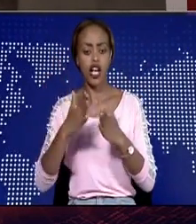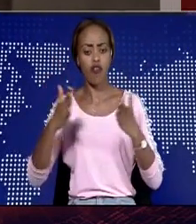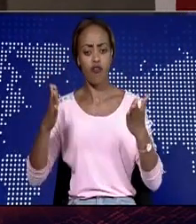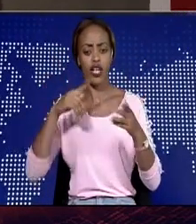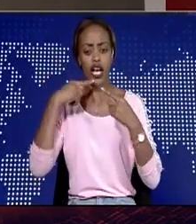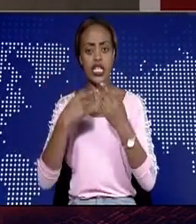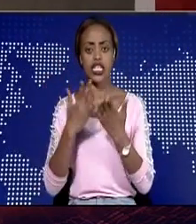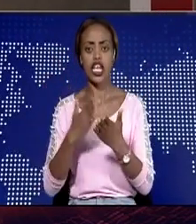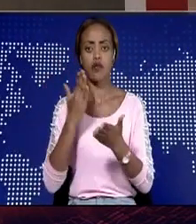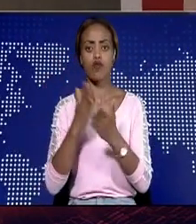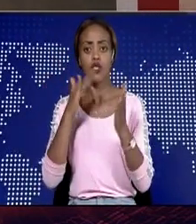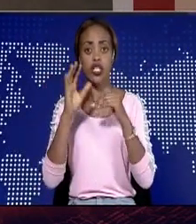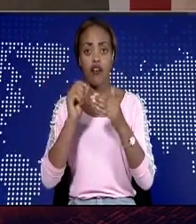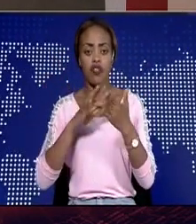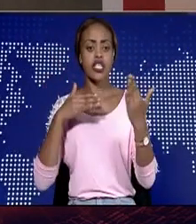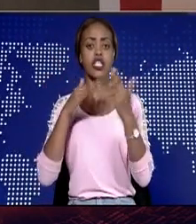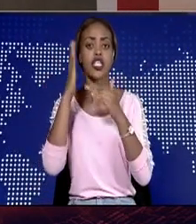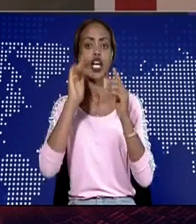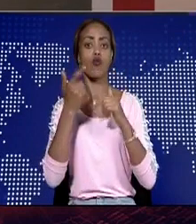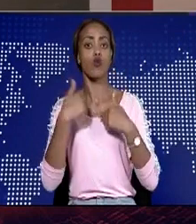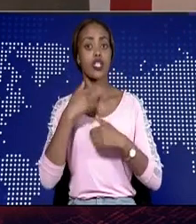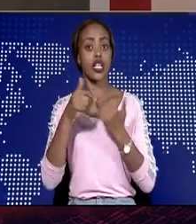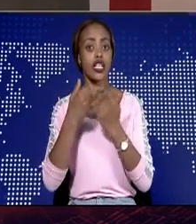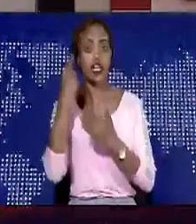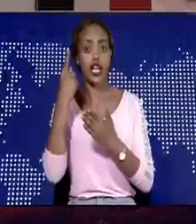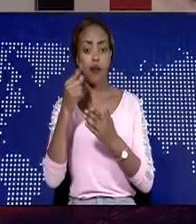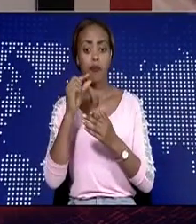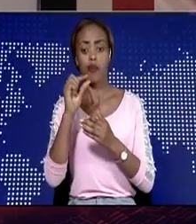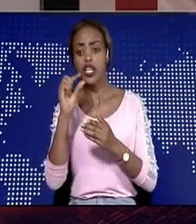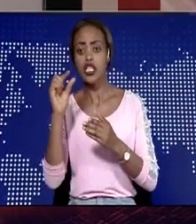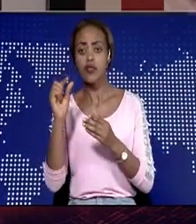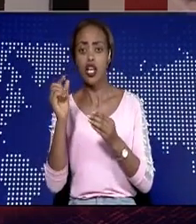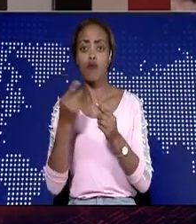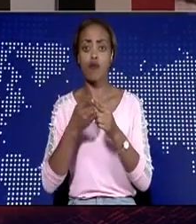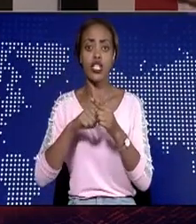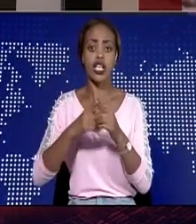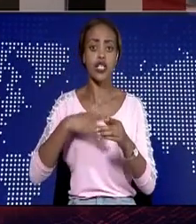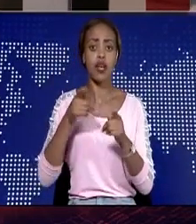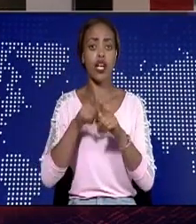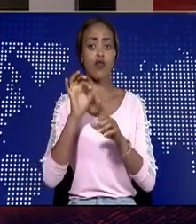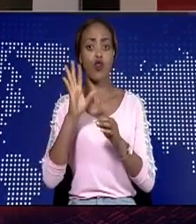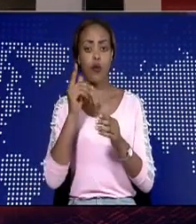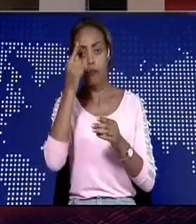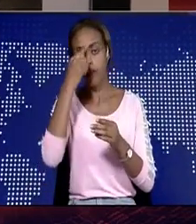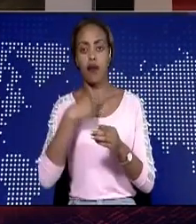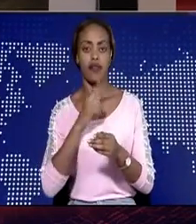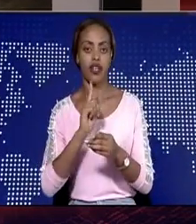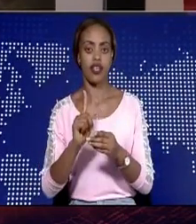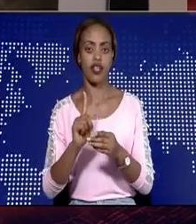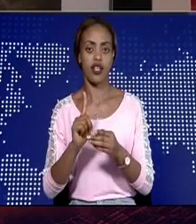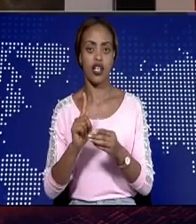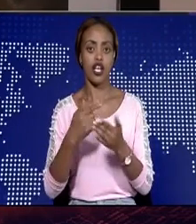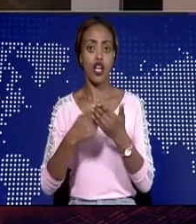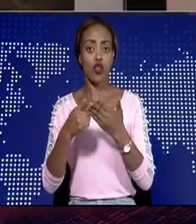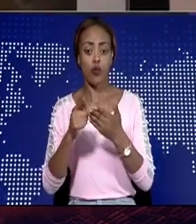ጋዜጣ ንምፅሓፍ ፀገም ከም ዝህሉ ስለ ትርዳእ ብቕንጥብጣብ መሊስና ዝስምዐካ ነገር ከም ዘይህሉ መቸም ይኣምን።